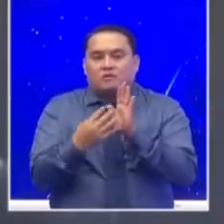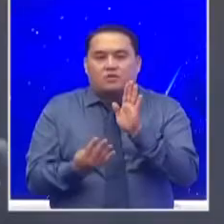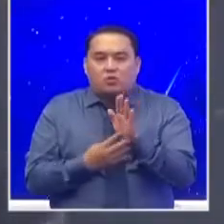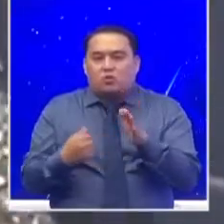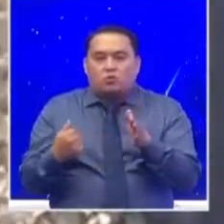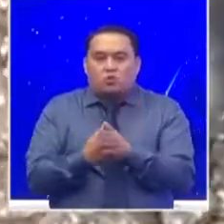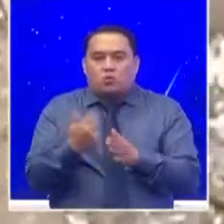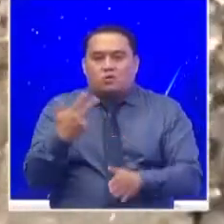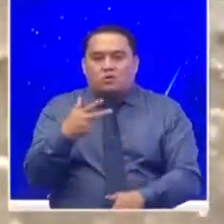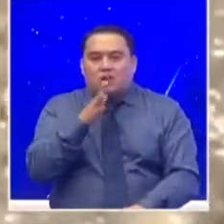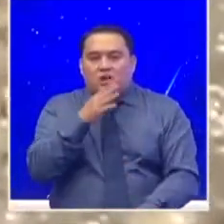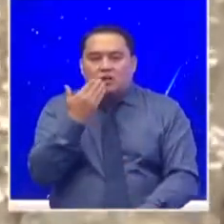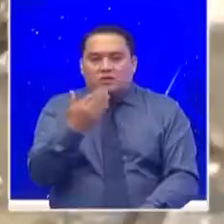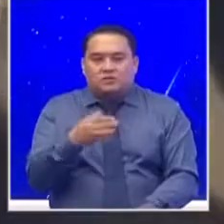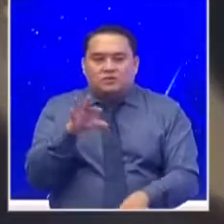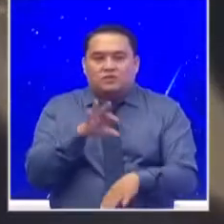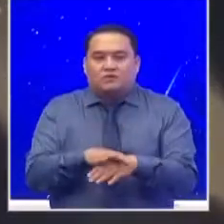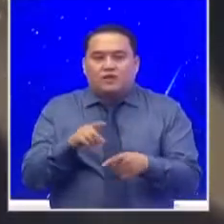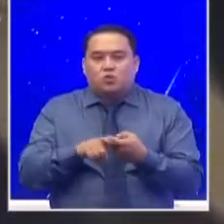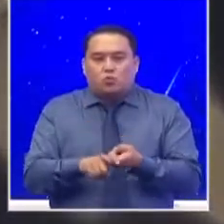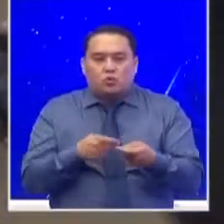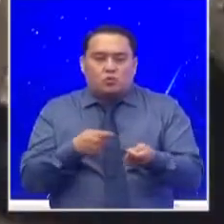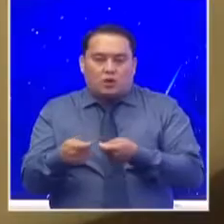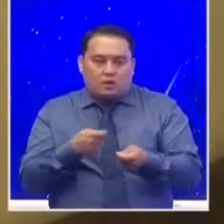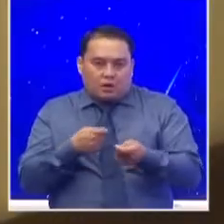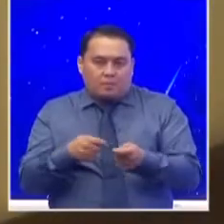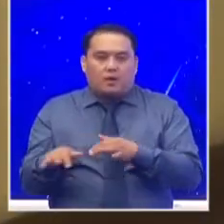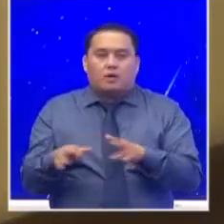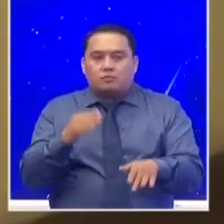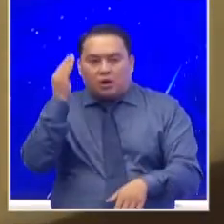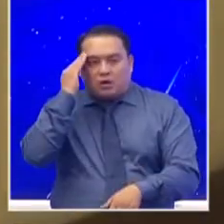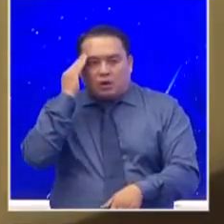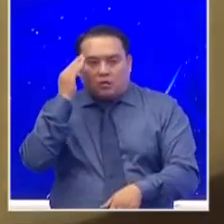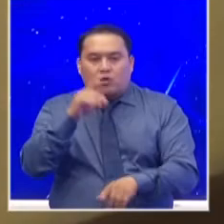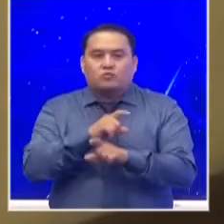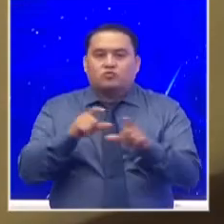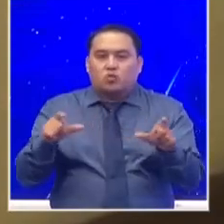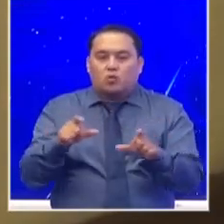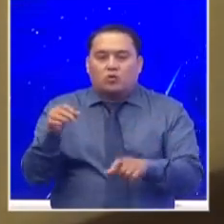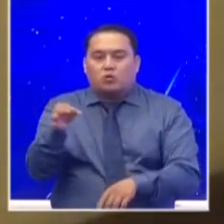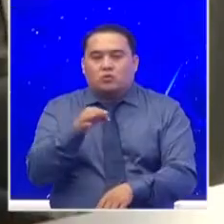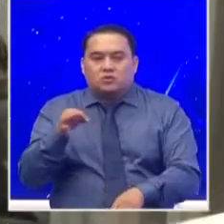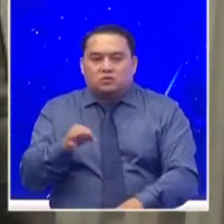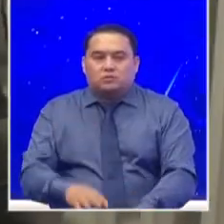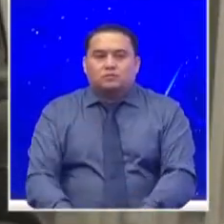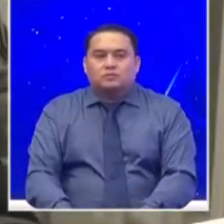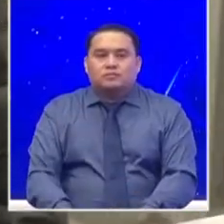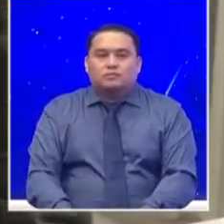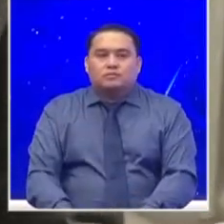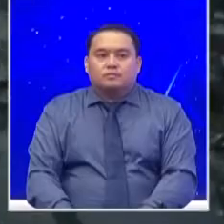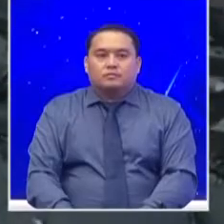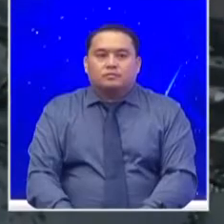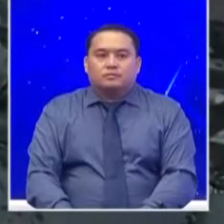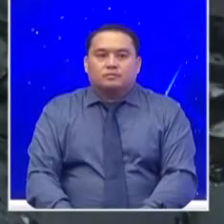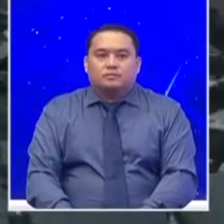до 30 лет. В этой связи управлением проводятся профилактические меры в образовательных учреждениях области. Айгерим Сарымсакова,